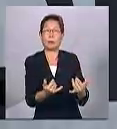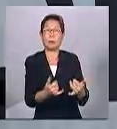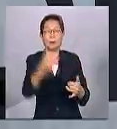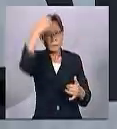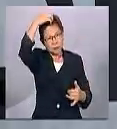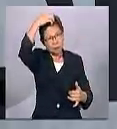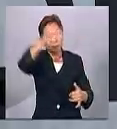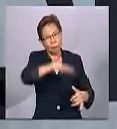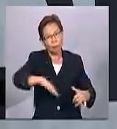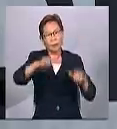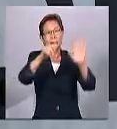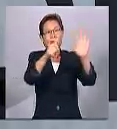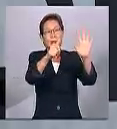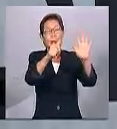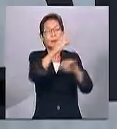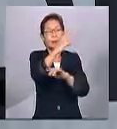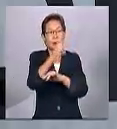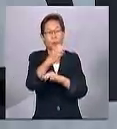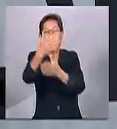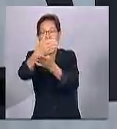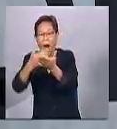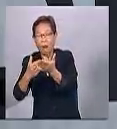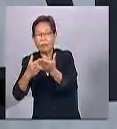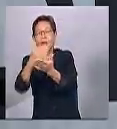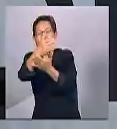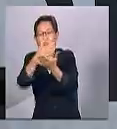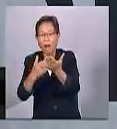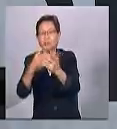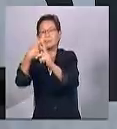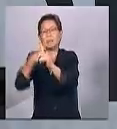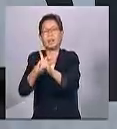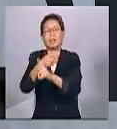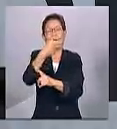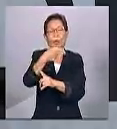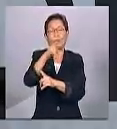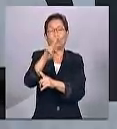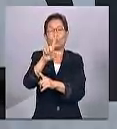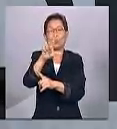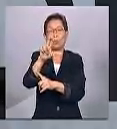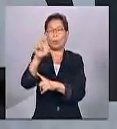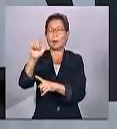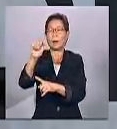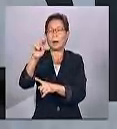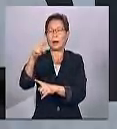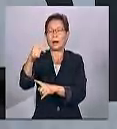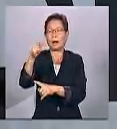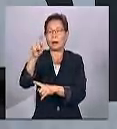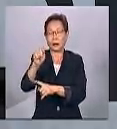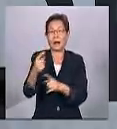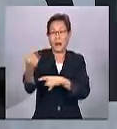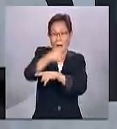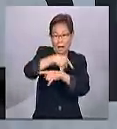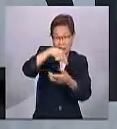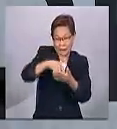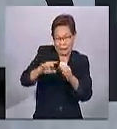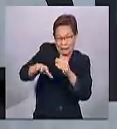kurang 600 kes lebih, separuh daripada kes tu datang pada Hulu Langat. Dan hari ini kita dapat ada pertambahan,